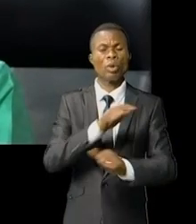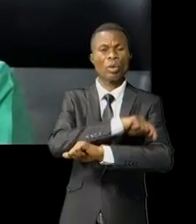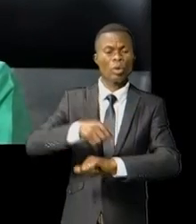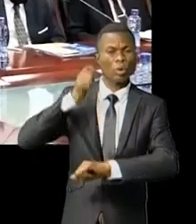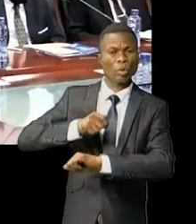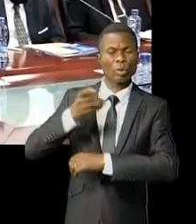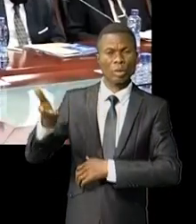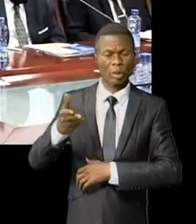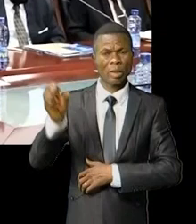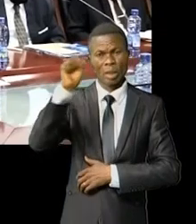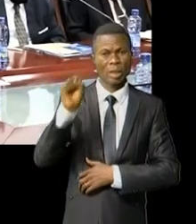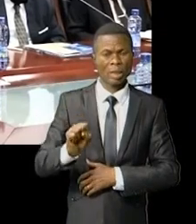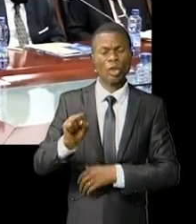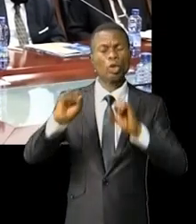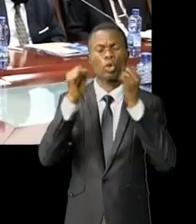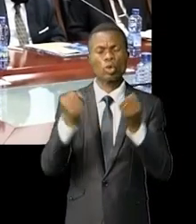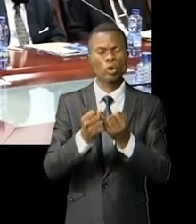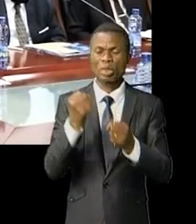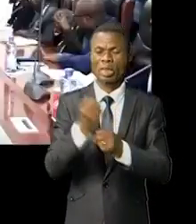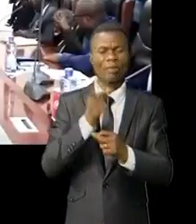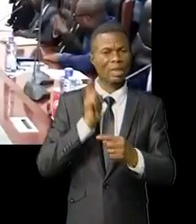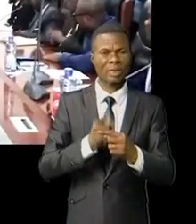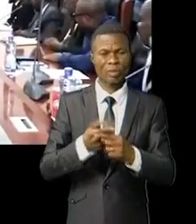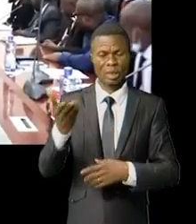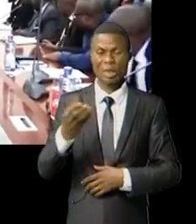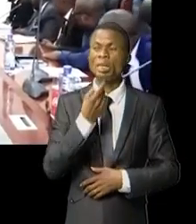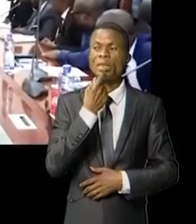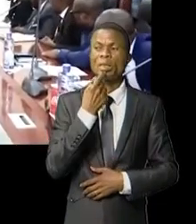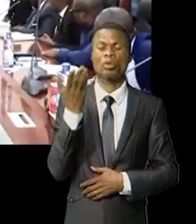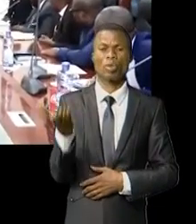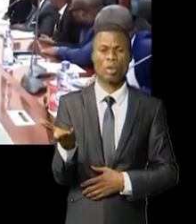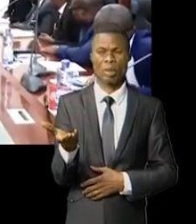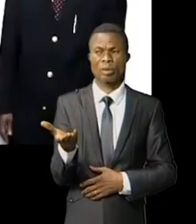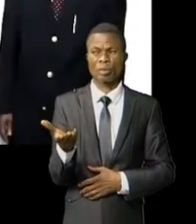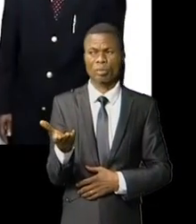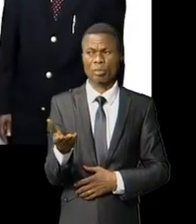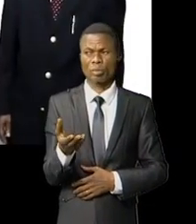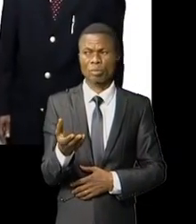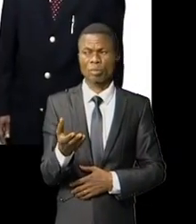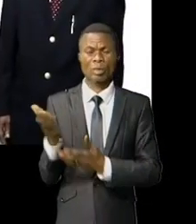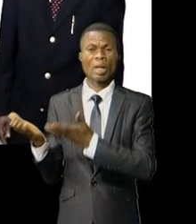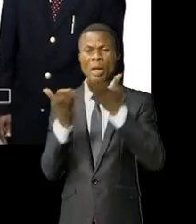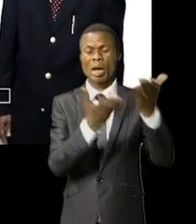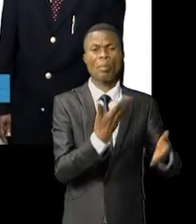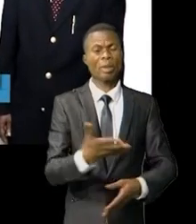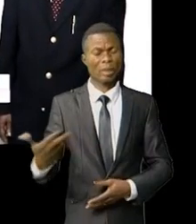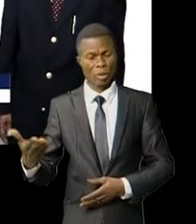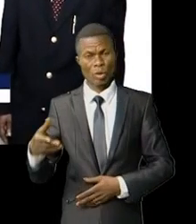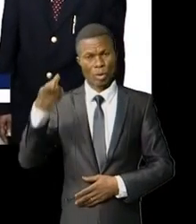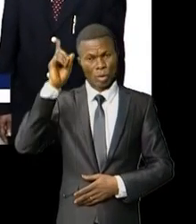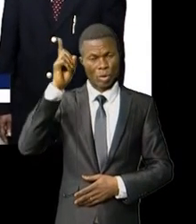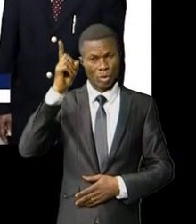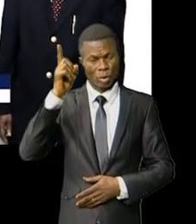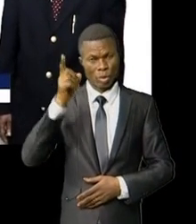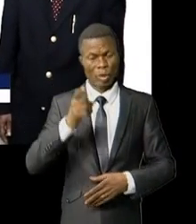La SCTP ne sait plus à quel sens se vouer. Dans l'histoire, l'évacuation des marchandises a toujours été réalisée